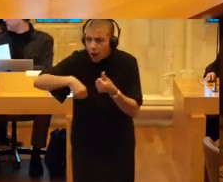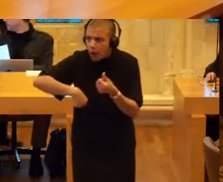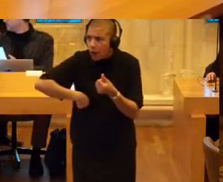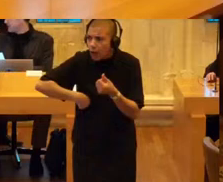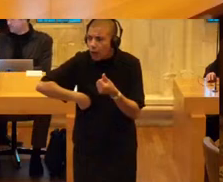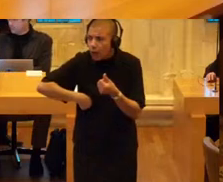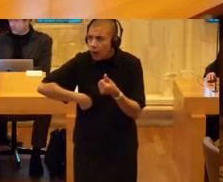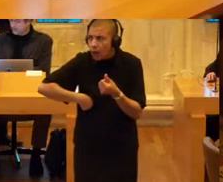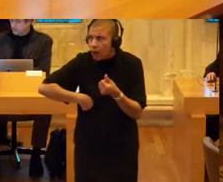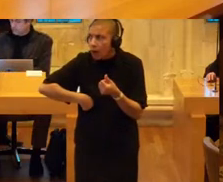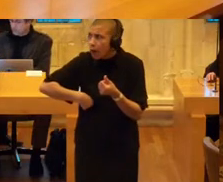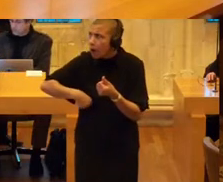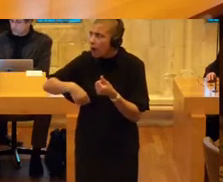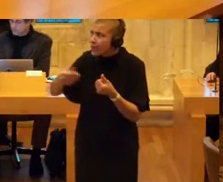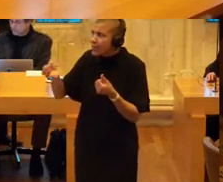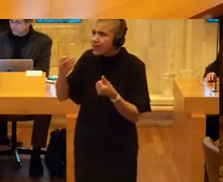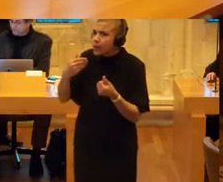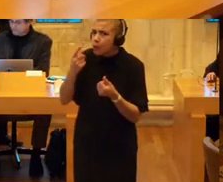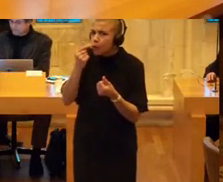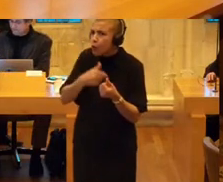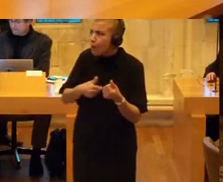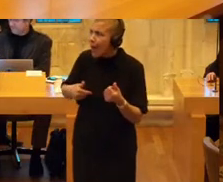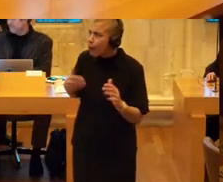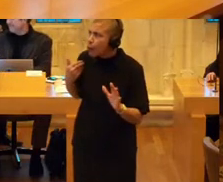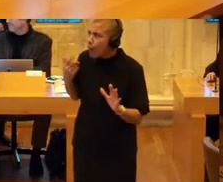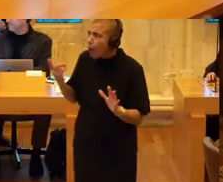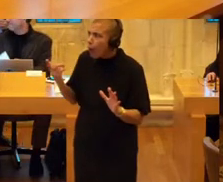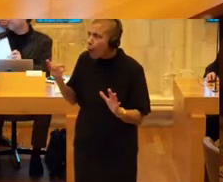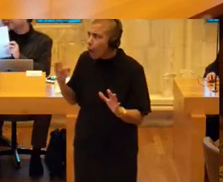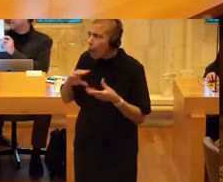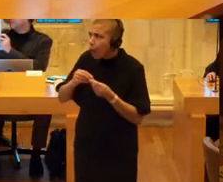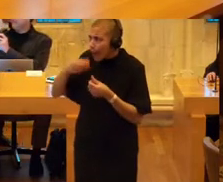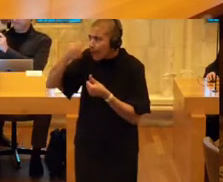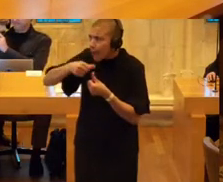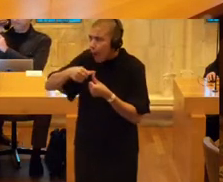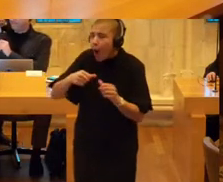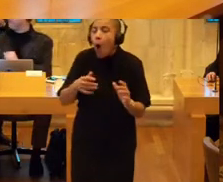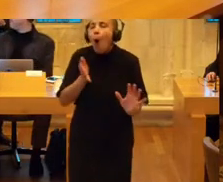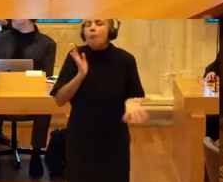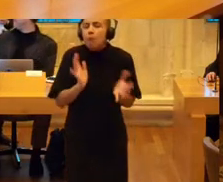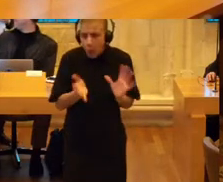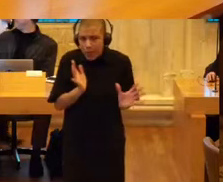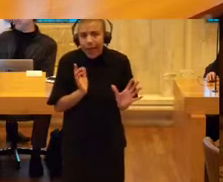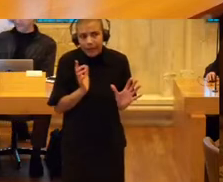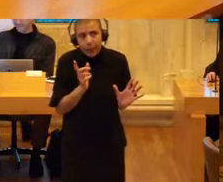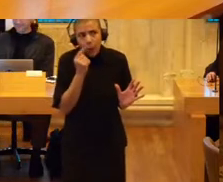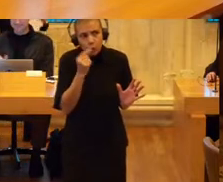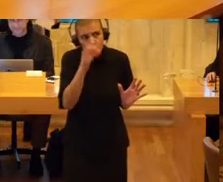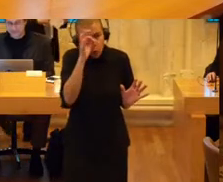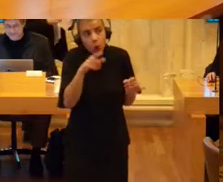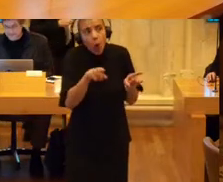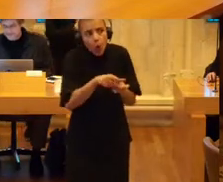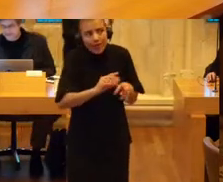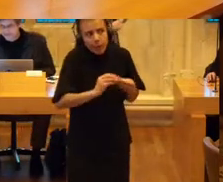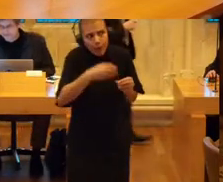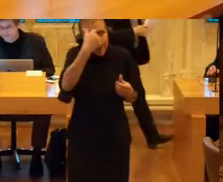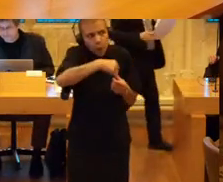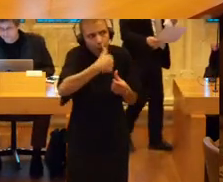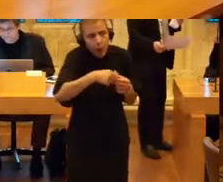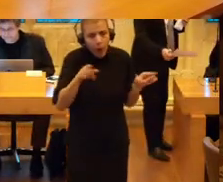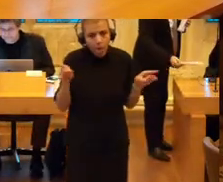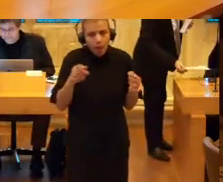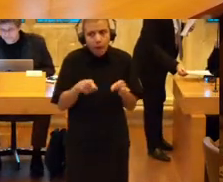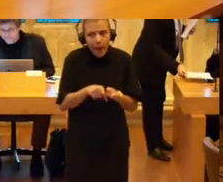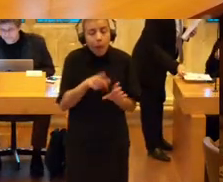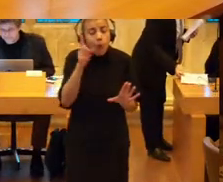Le Couture, peut-être est-ce que vous en avez aussi un petit peu, hein. Parce que, premier point, votre proposition de prise